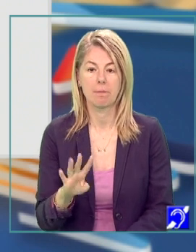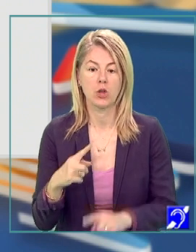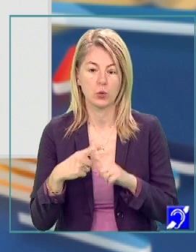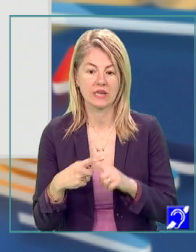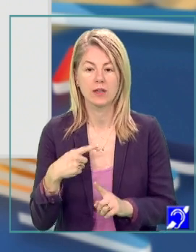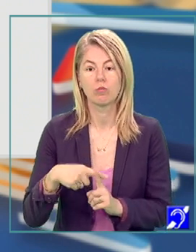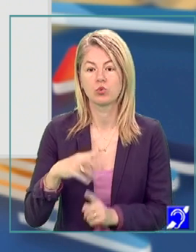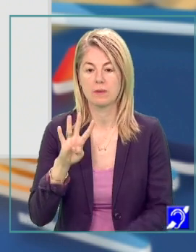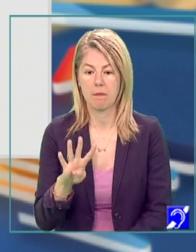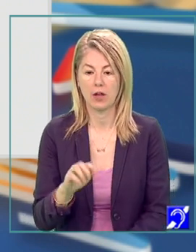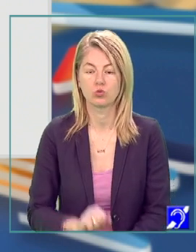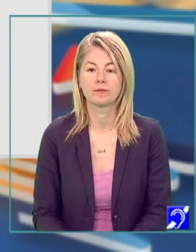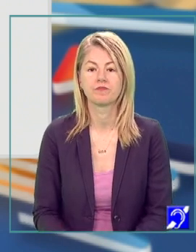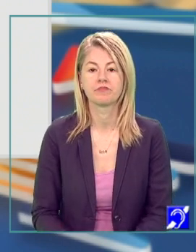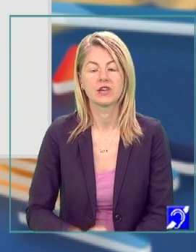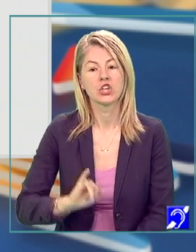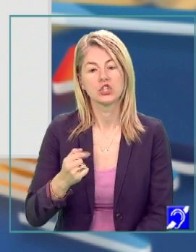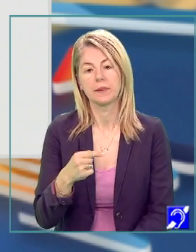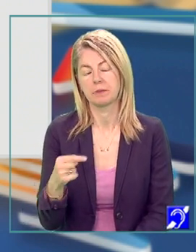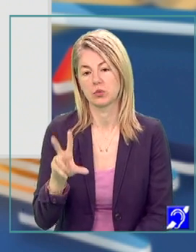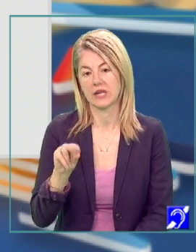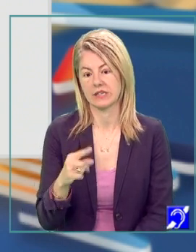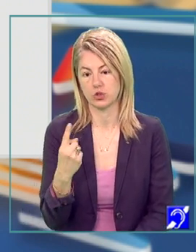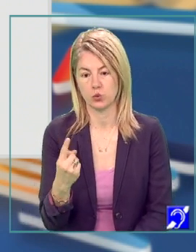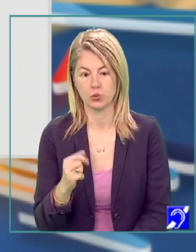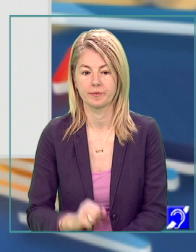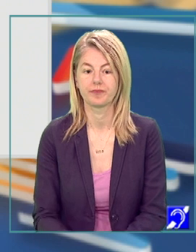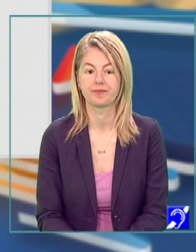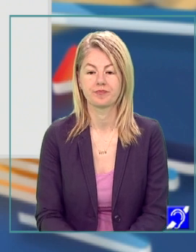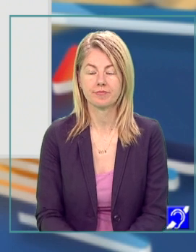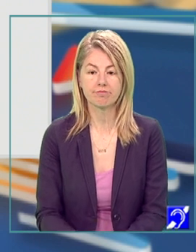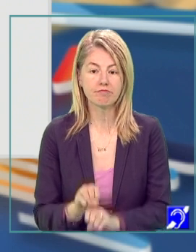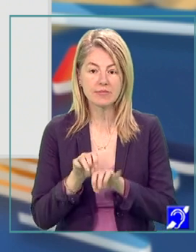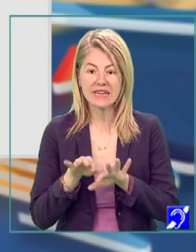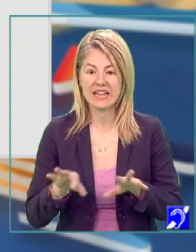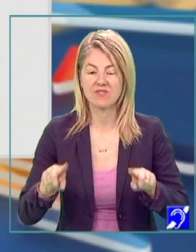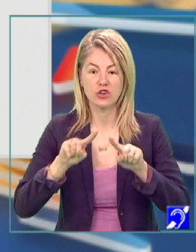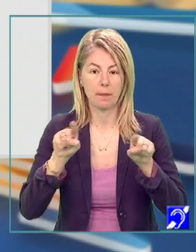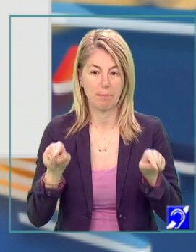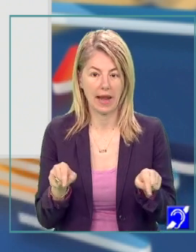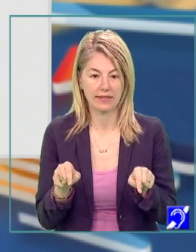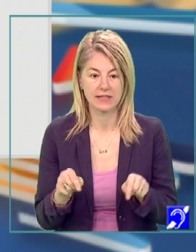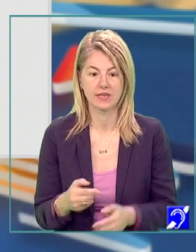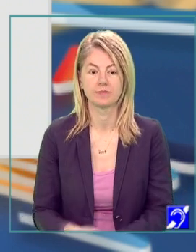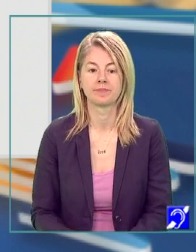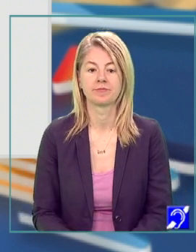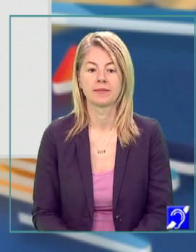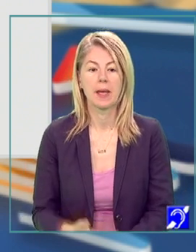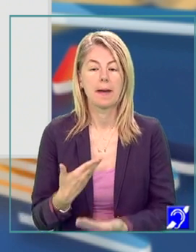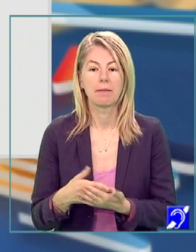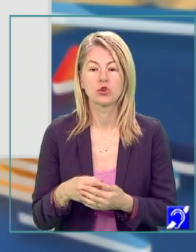4x plus 4 și minus 31. Desfacem parantezele. Pentru